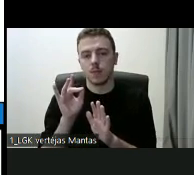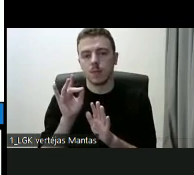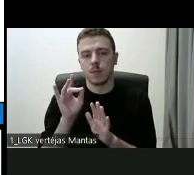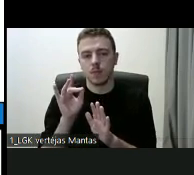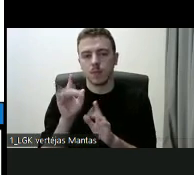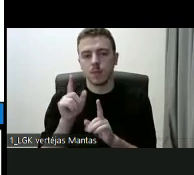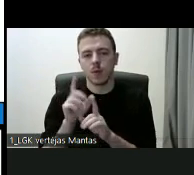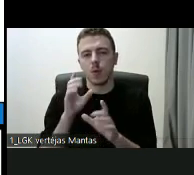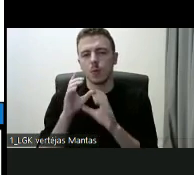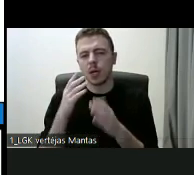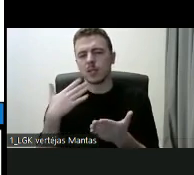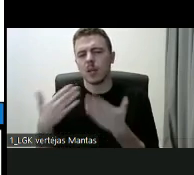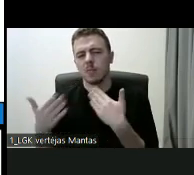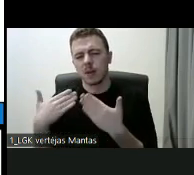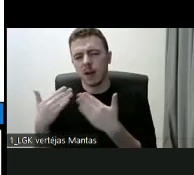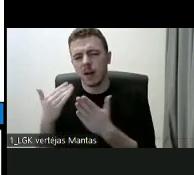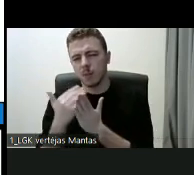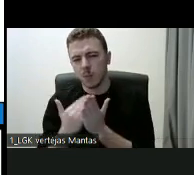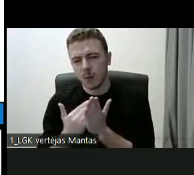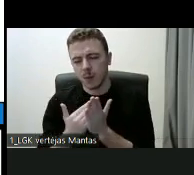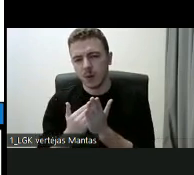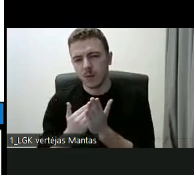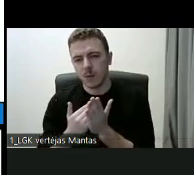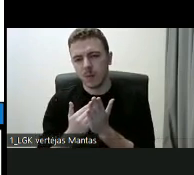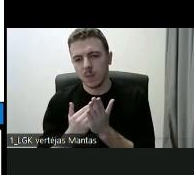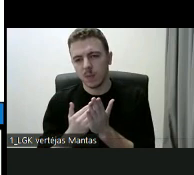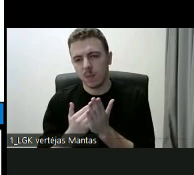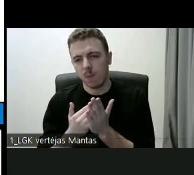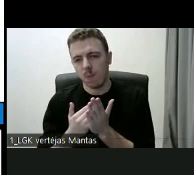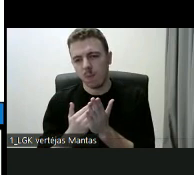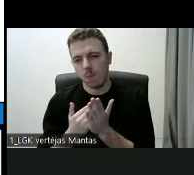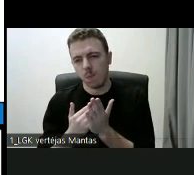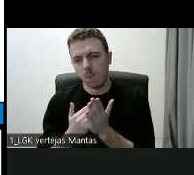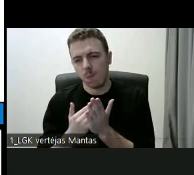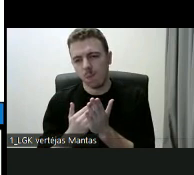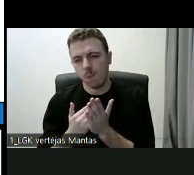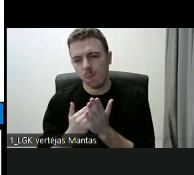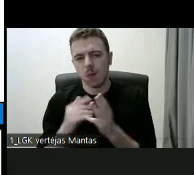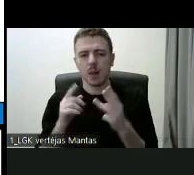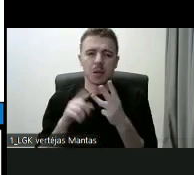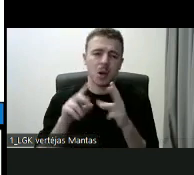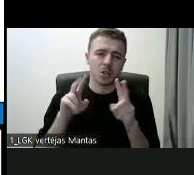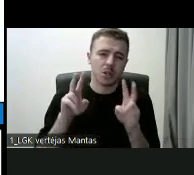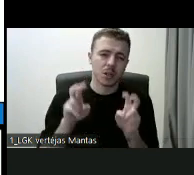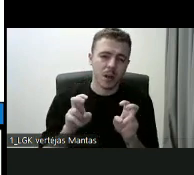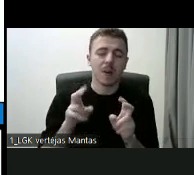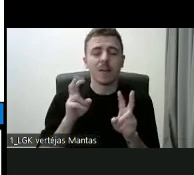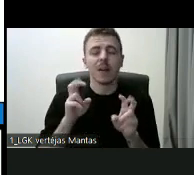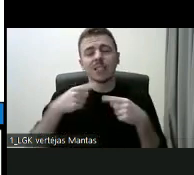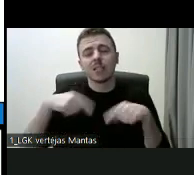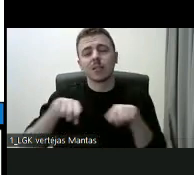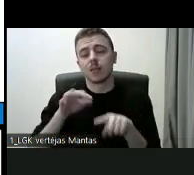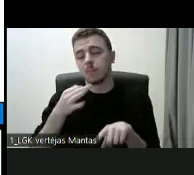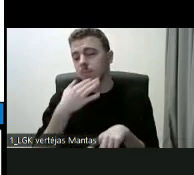kaip jūs sakote, visą programą. Arba trečią temą, kuris rytis jums aktualiausia, kurioje